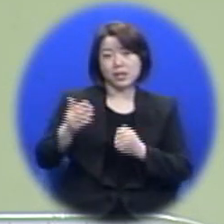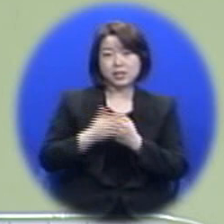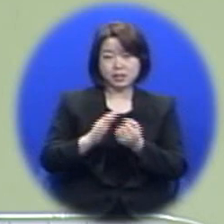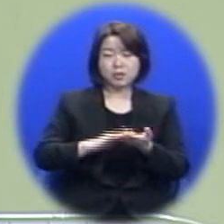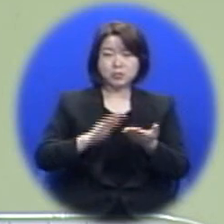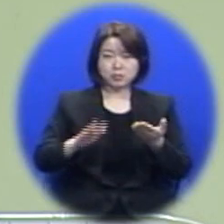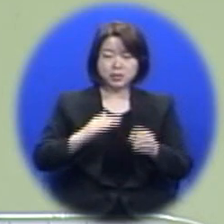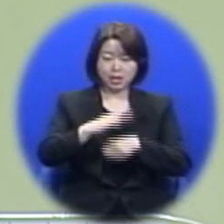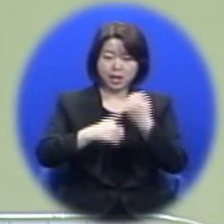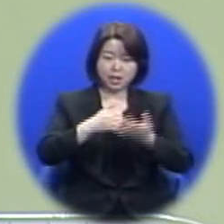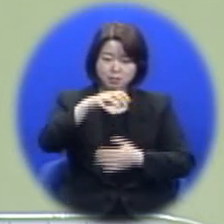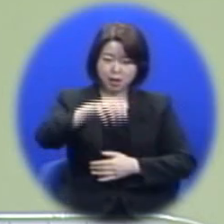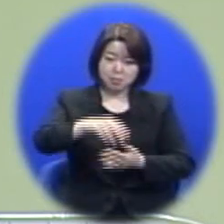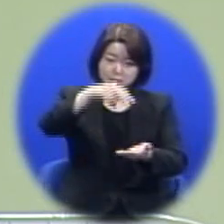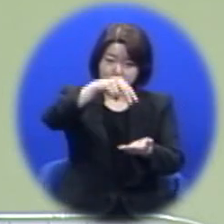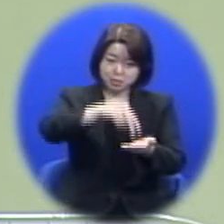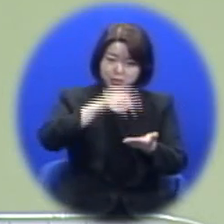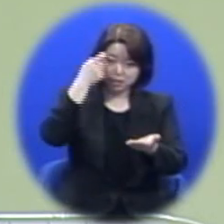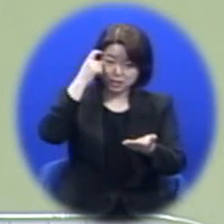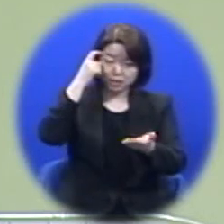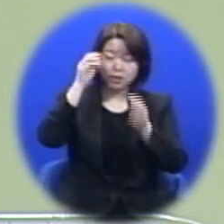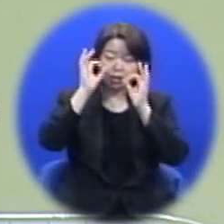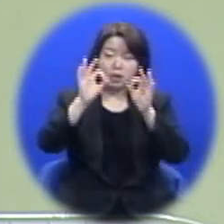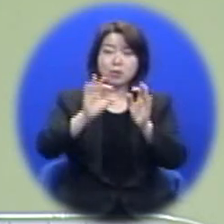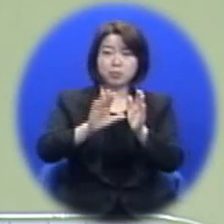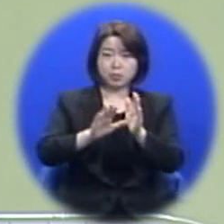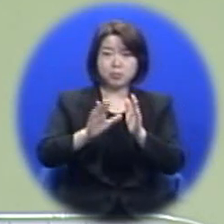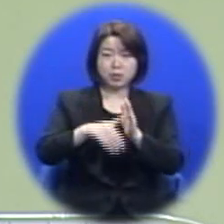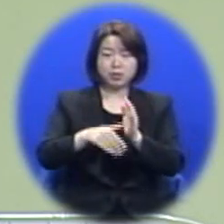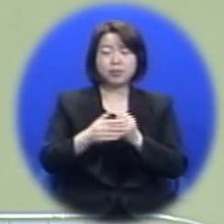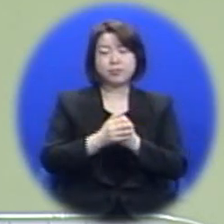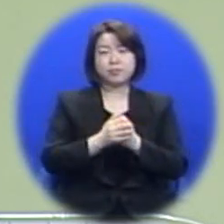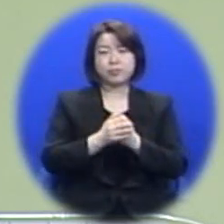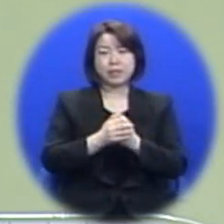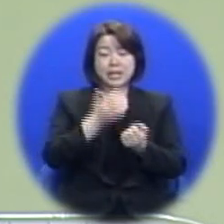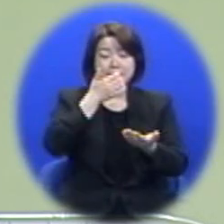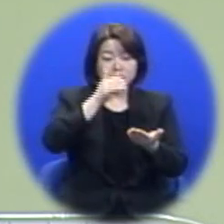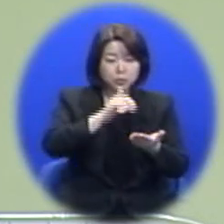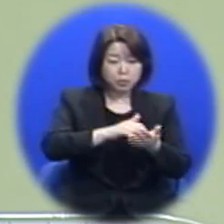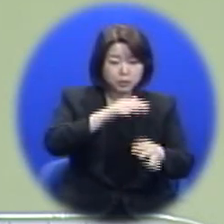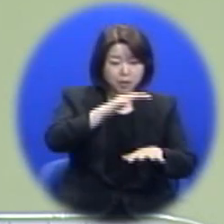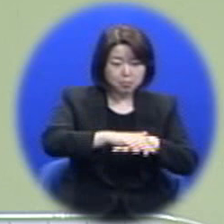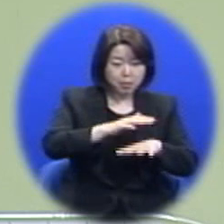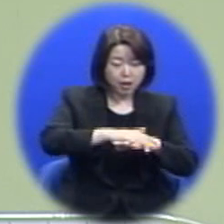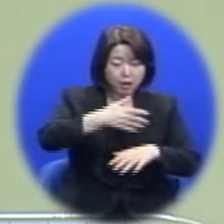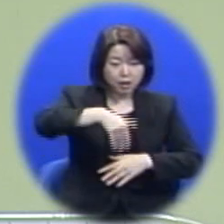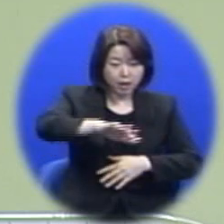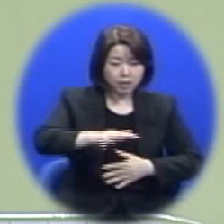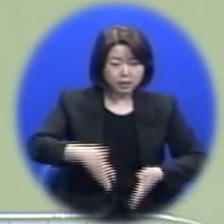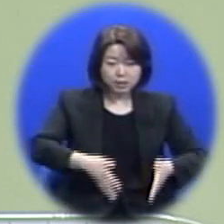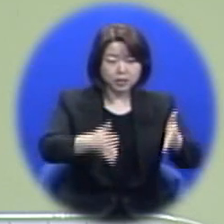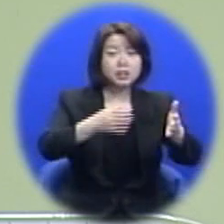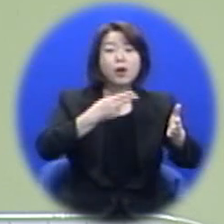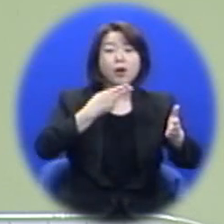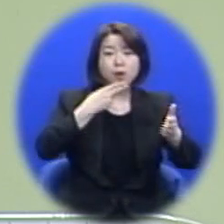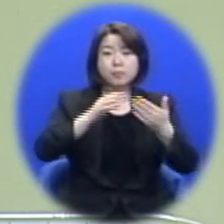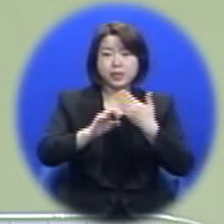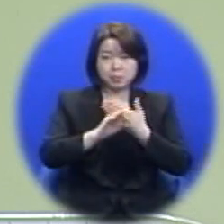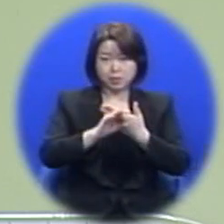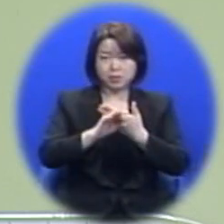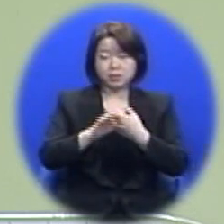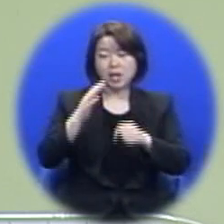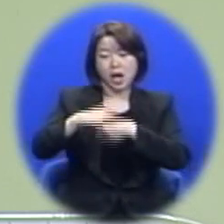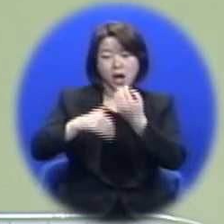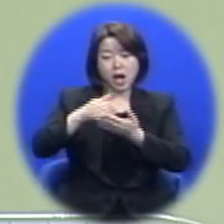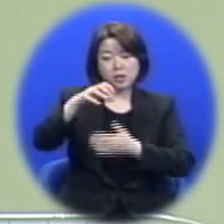하나님 앞에 설 때를 생각해 보니까 돌 짝 빡 가는 길이 내게 없다면 하나님 앞에